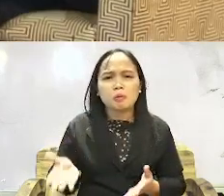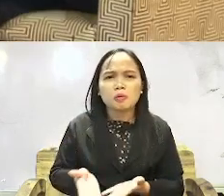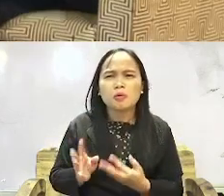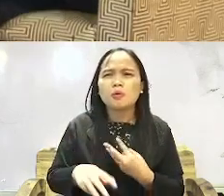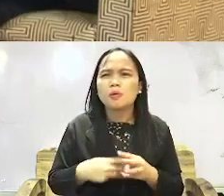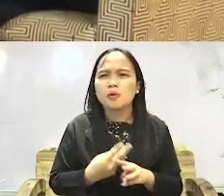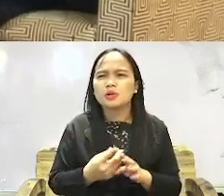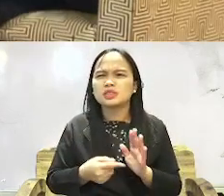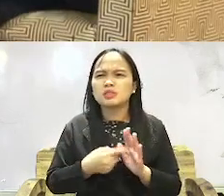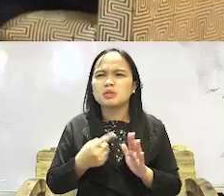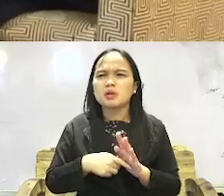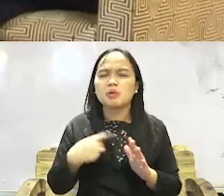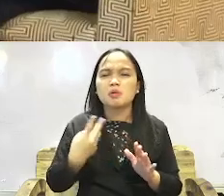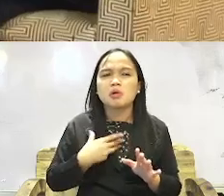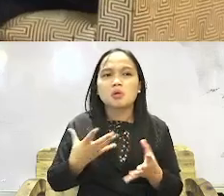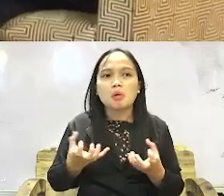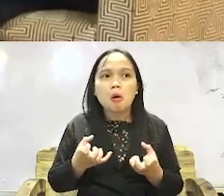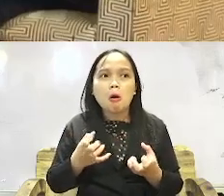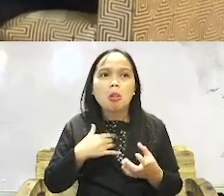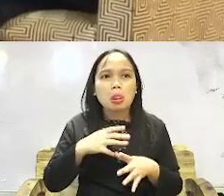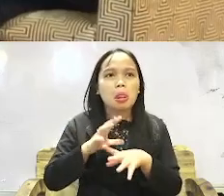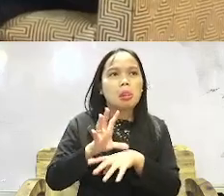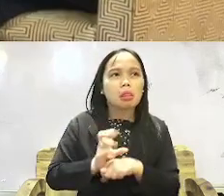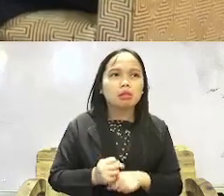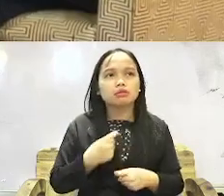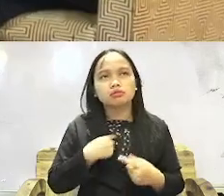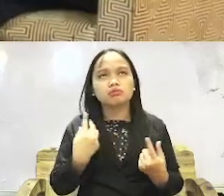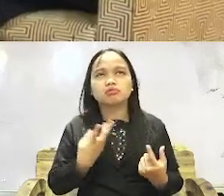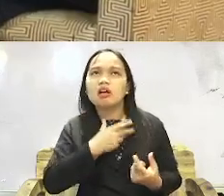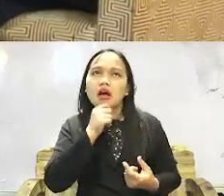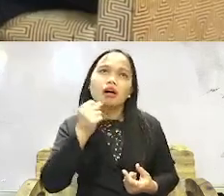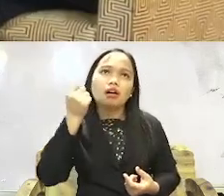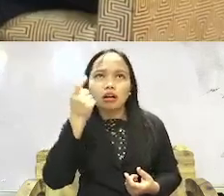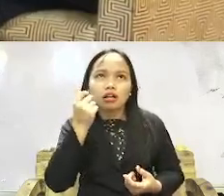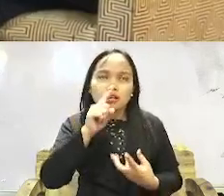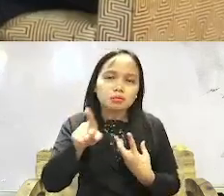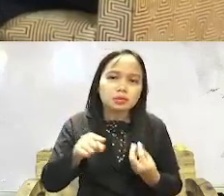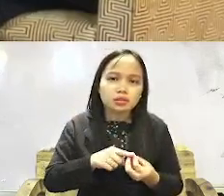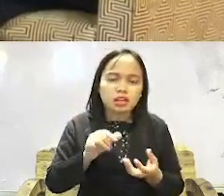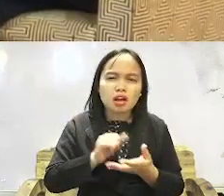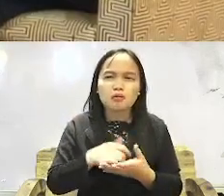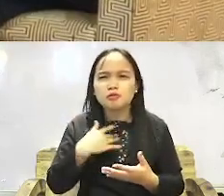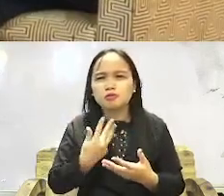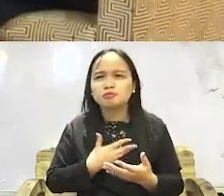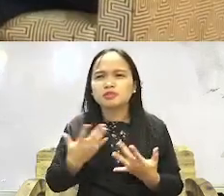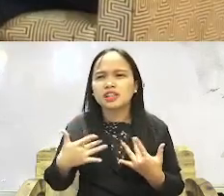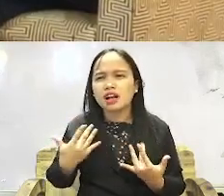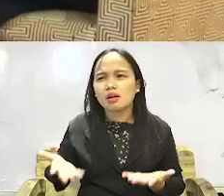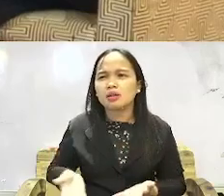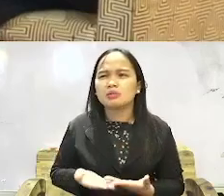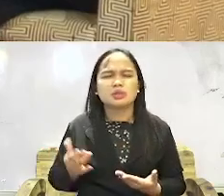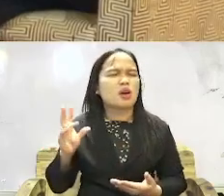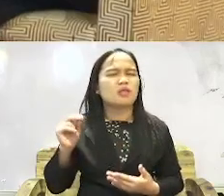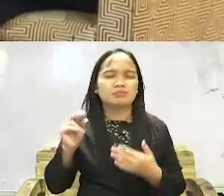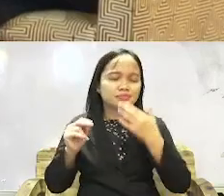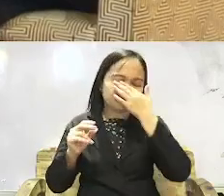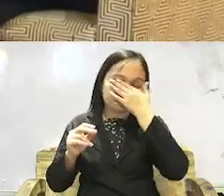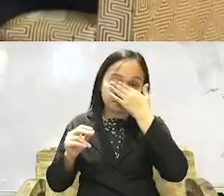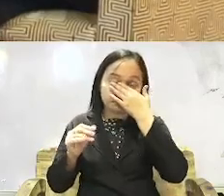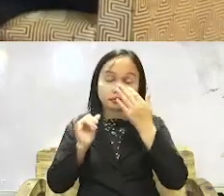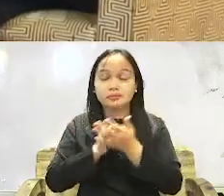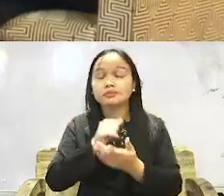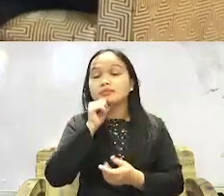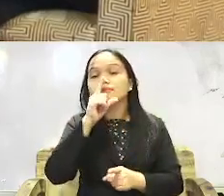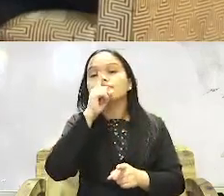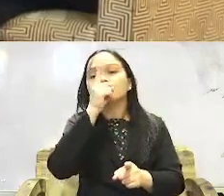ginagawa nating hobby na to, ay hindi nila maintindihan yung enthusiasm natin. Hindi yan Team Focus. That's not true love.